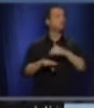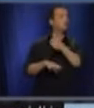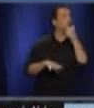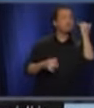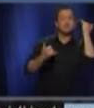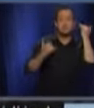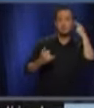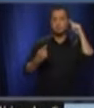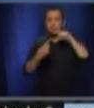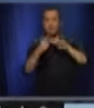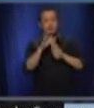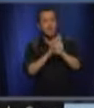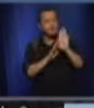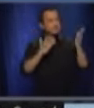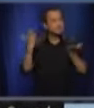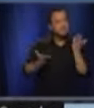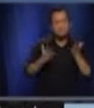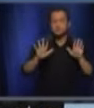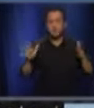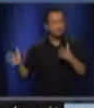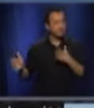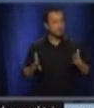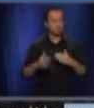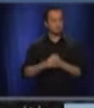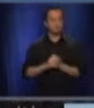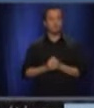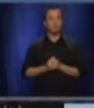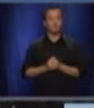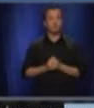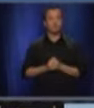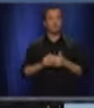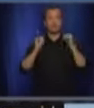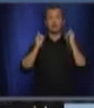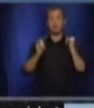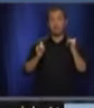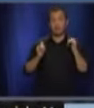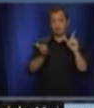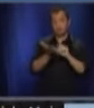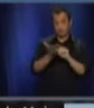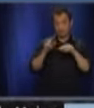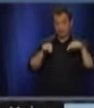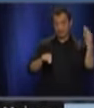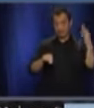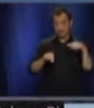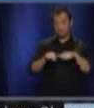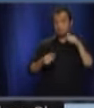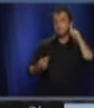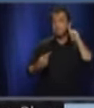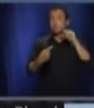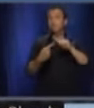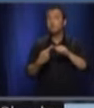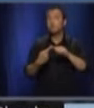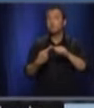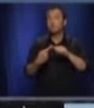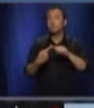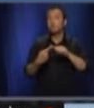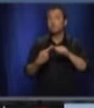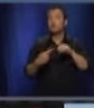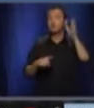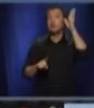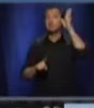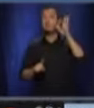faire pour améliorer le dépistage. OK. Donc, au nom de tous les parents, juste pour être certaine de bien comprendre, vous avez dit plus tôt,